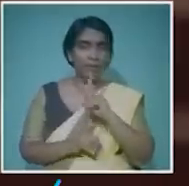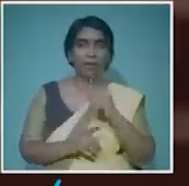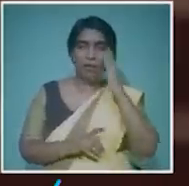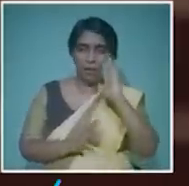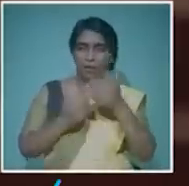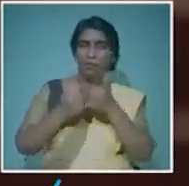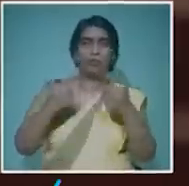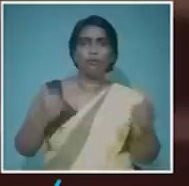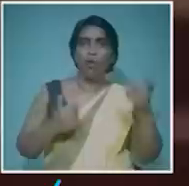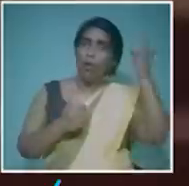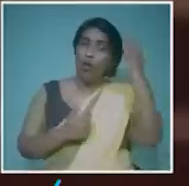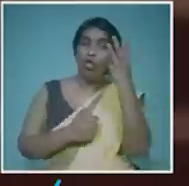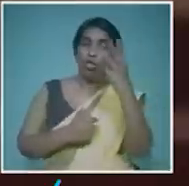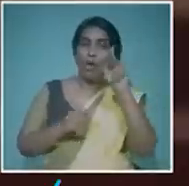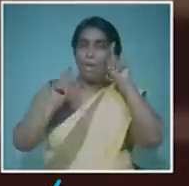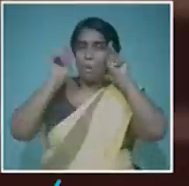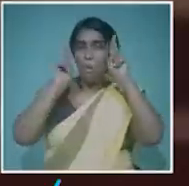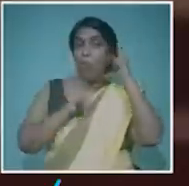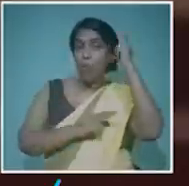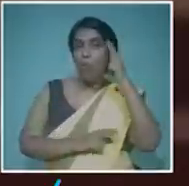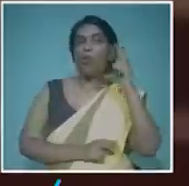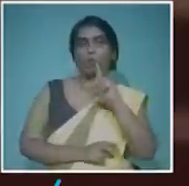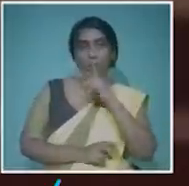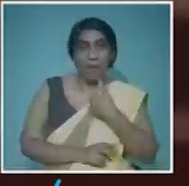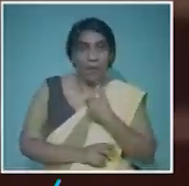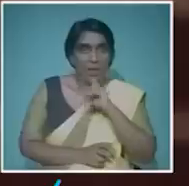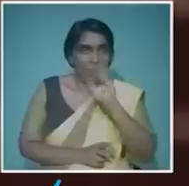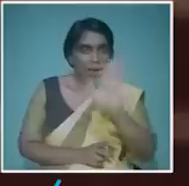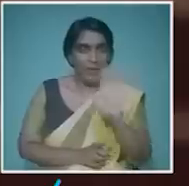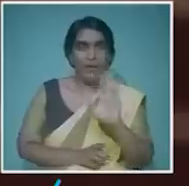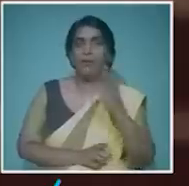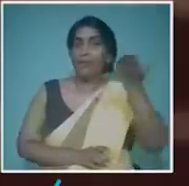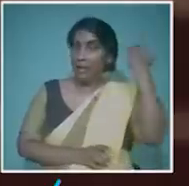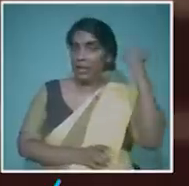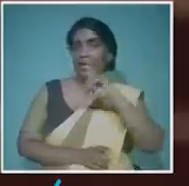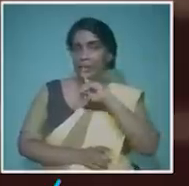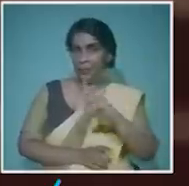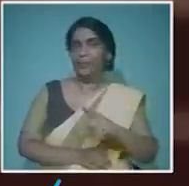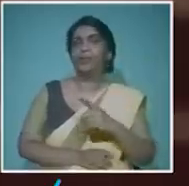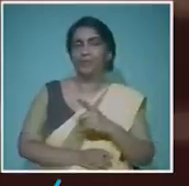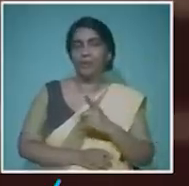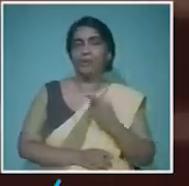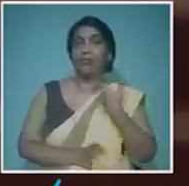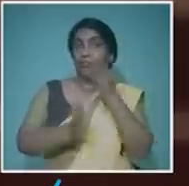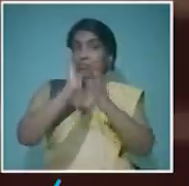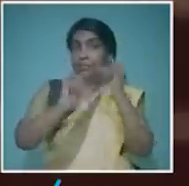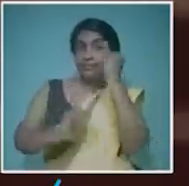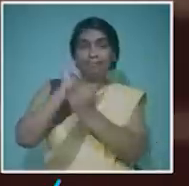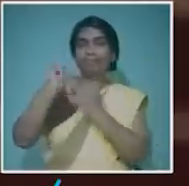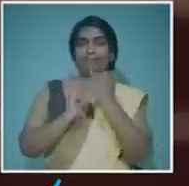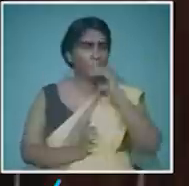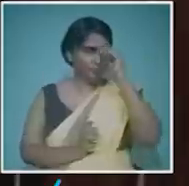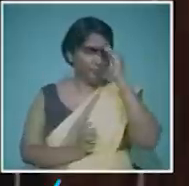ස්වාධීන වෙනවයි කියන්නේ ඔලු තුනේ බෝරුවෝ කියලා. මම නෙමෙයි කියන්නේ කතානායකතුමනි. ඒක නිසා ඒ කාරණාවත් මේ වෙලේ මතක් කරේ කාට කාට දොස් කියලා